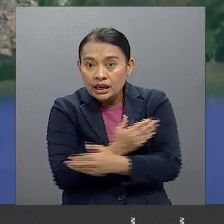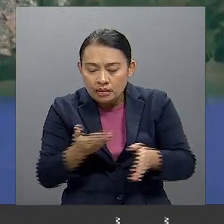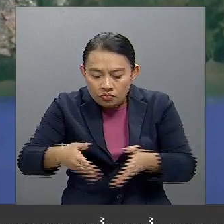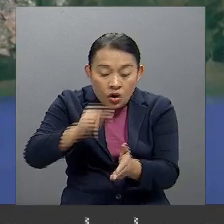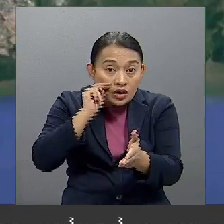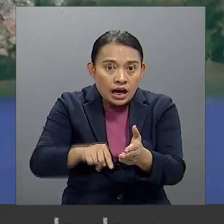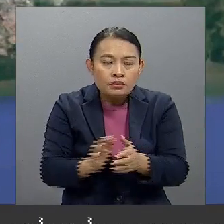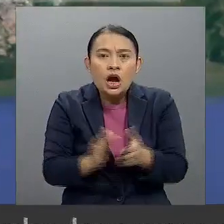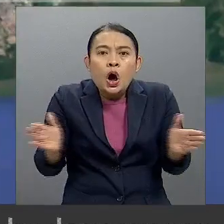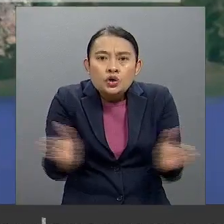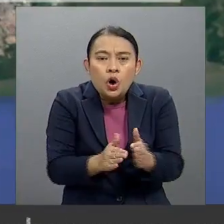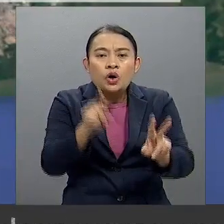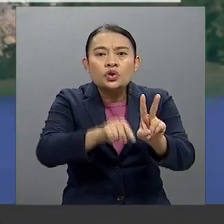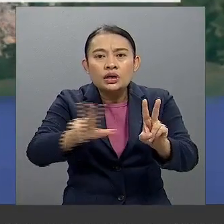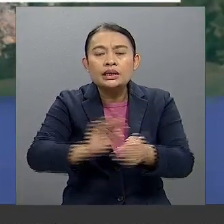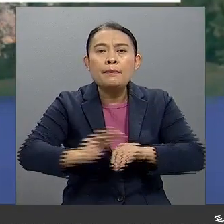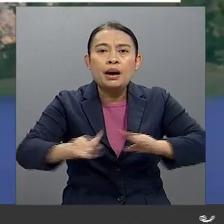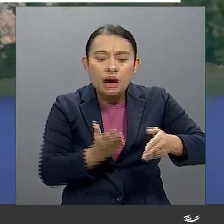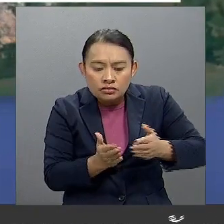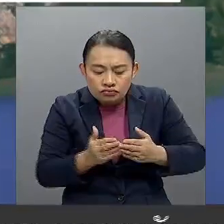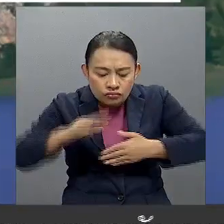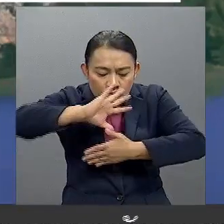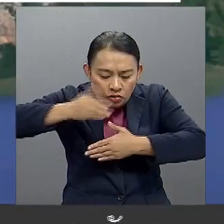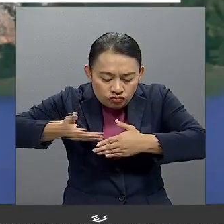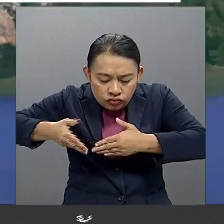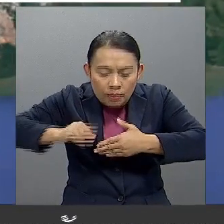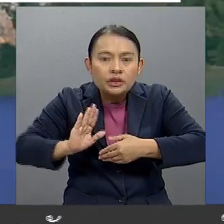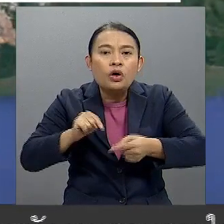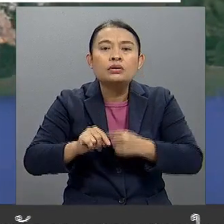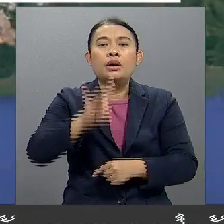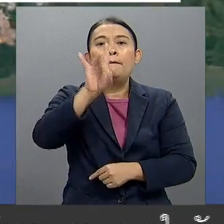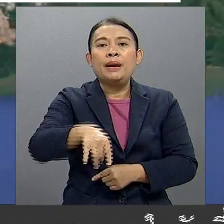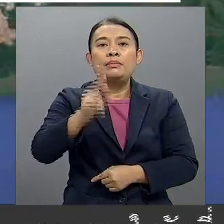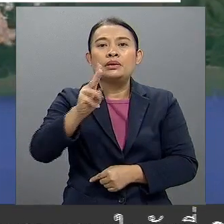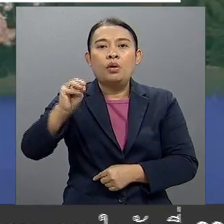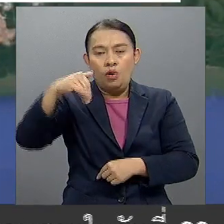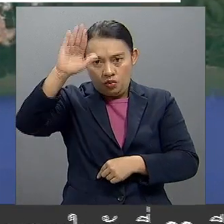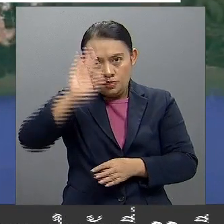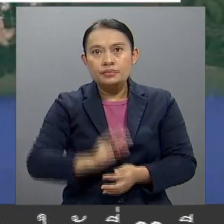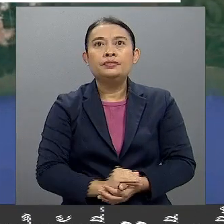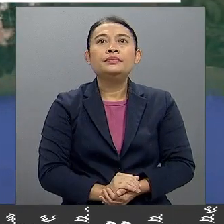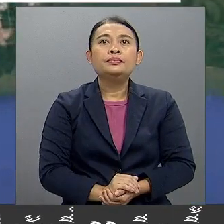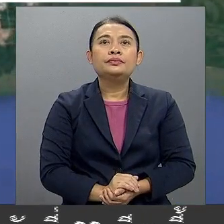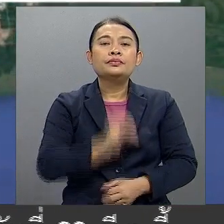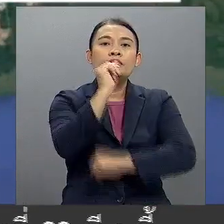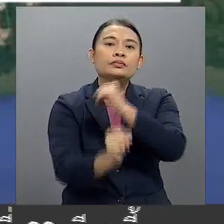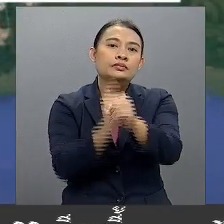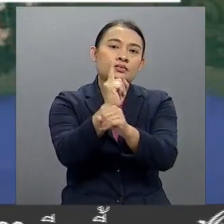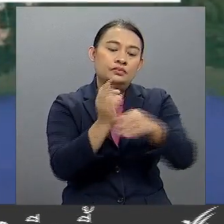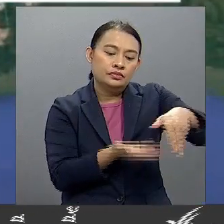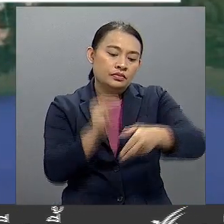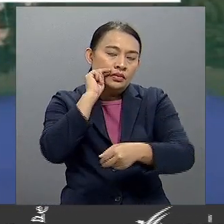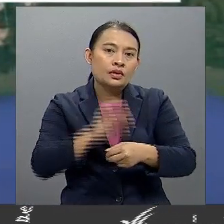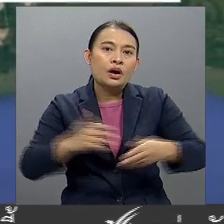3 หรอแค่ 8,000 กิโลเมตรและในแต่ละปีมีเรือสนจรผ่านคลองปันมาประมาณ 1,000,000 ลำ